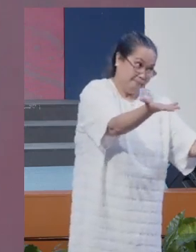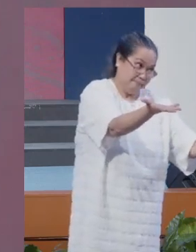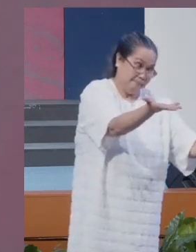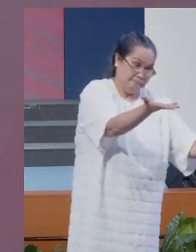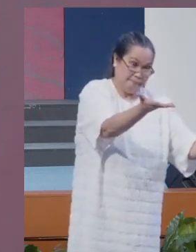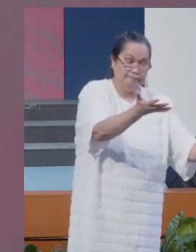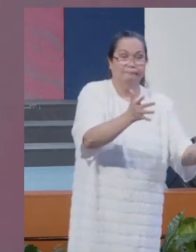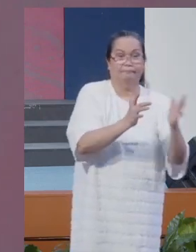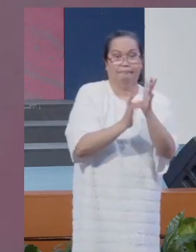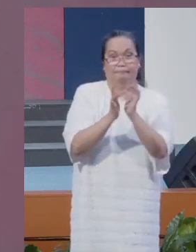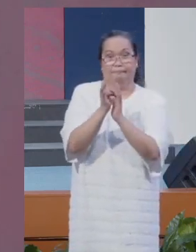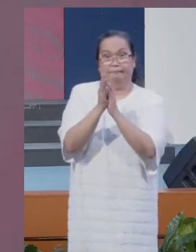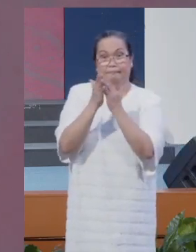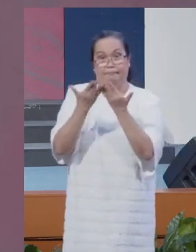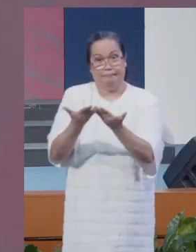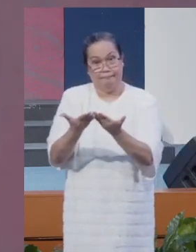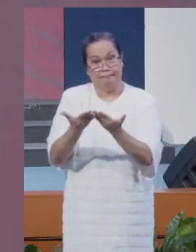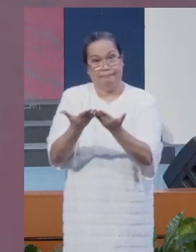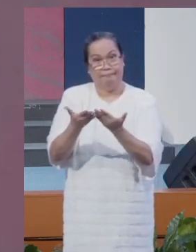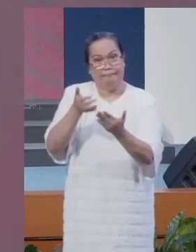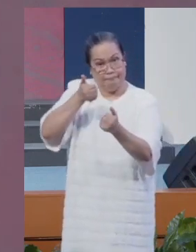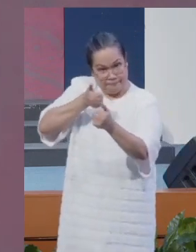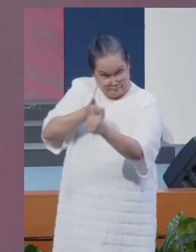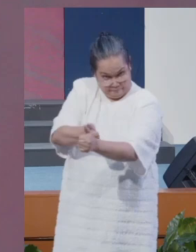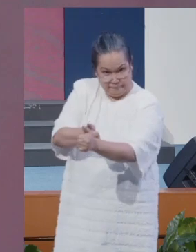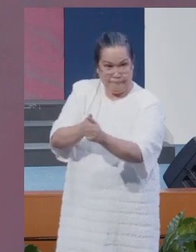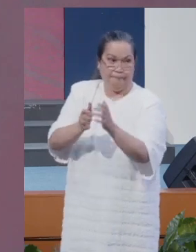Ang biblical Christianity lang ang ganun.